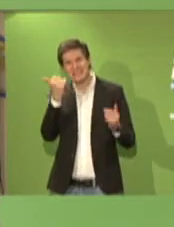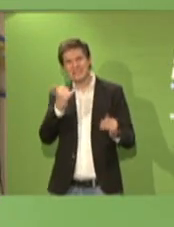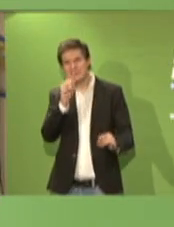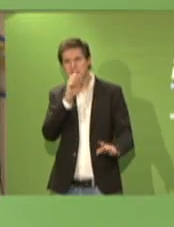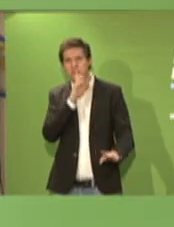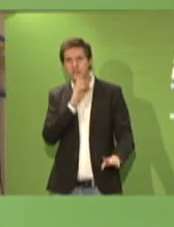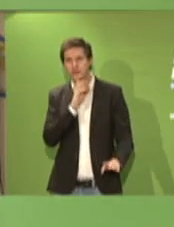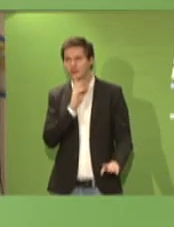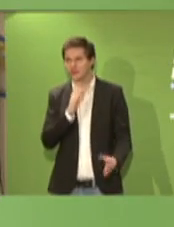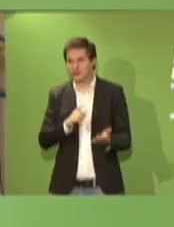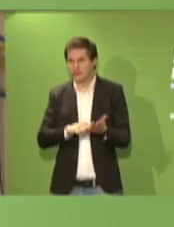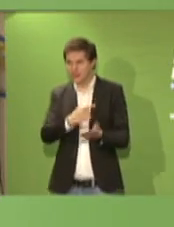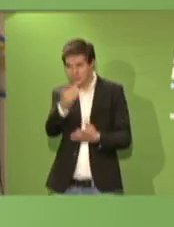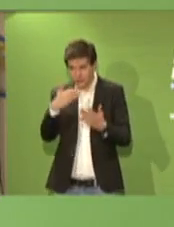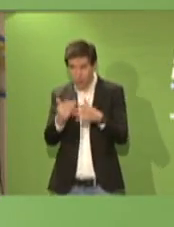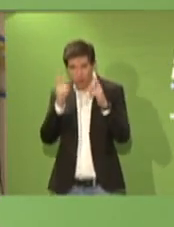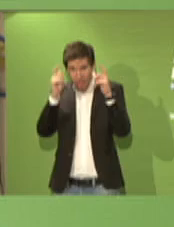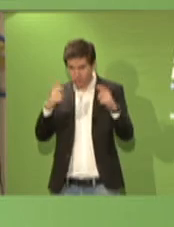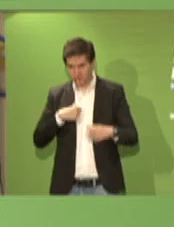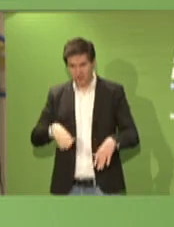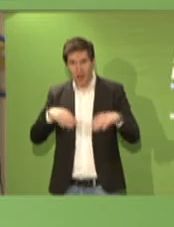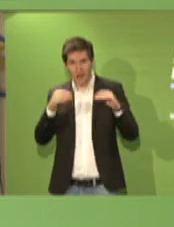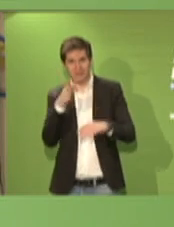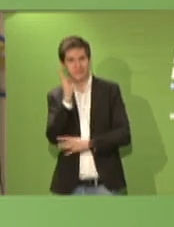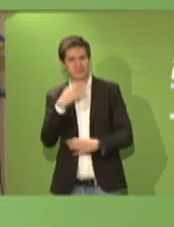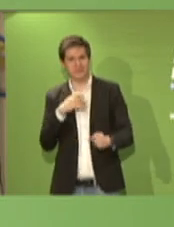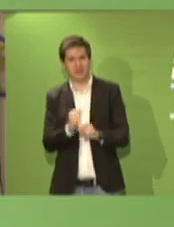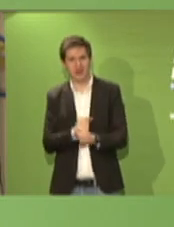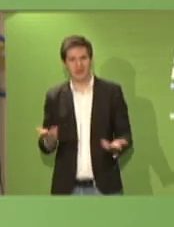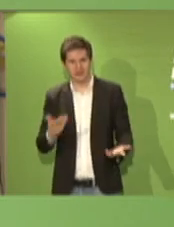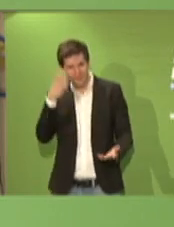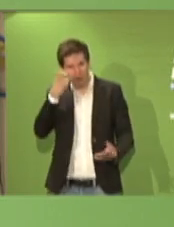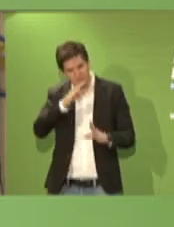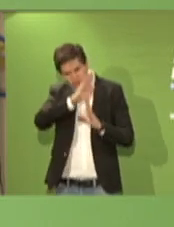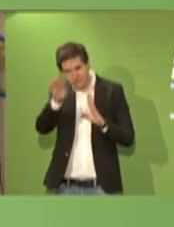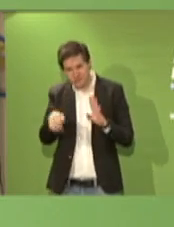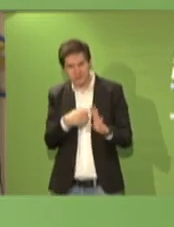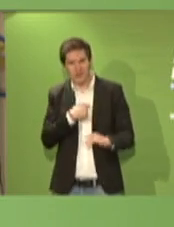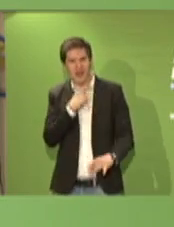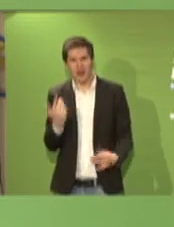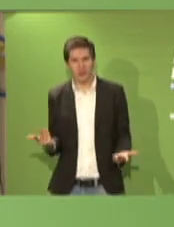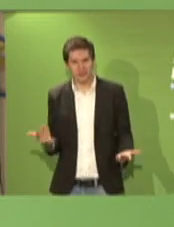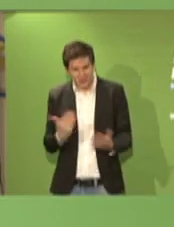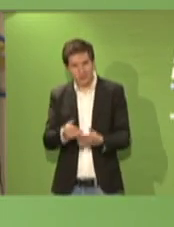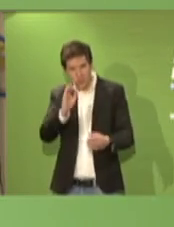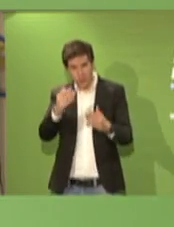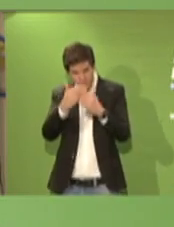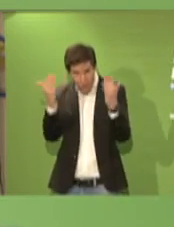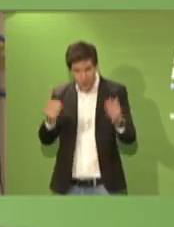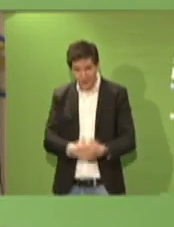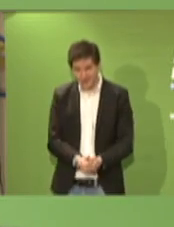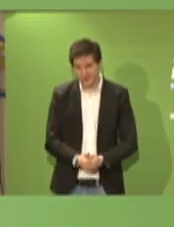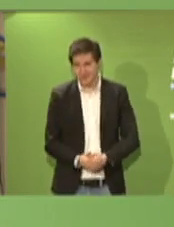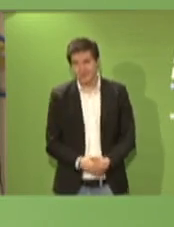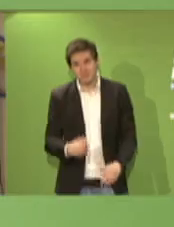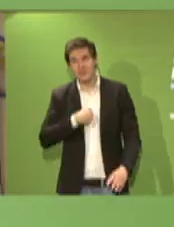nämlich überhaupt gar nicht anfangen und dann werden wir auch überhaupt gar nicht fertig. Das will ja gar keiner. Also, guten Morgen. Ich hoffe,